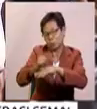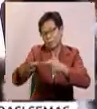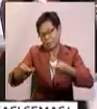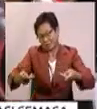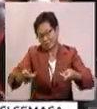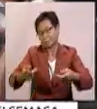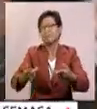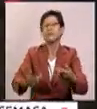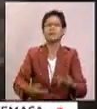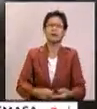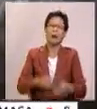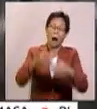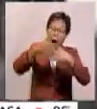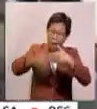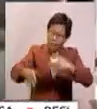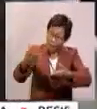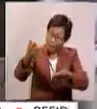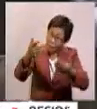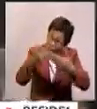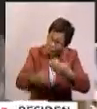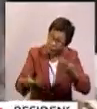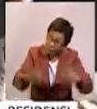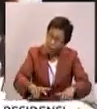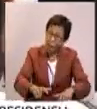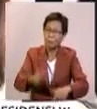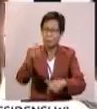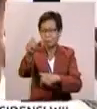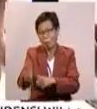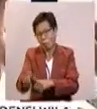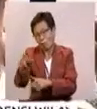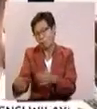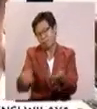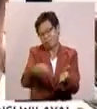kejadian itu, beberapa individu telah membuat laporan polis berhubung